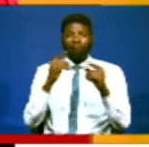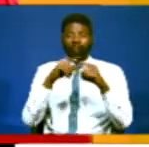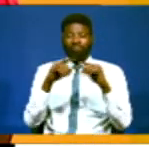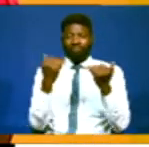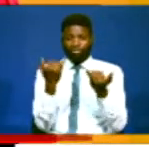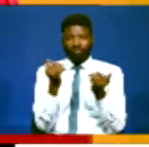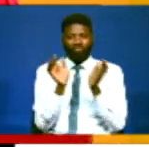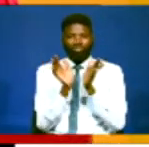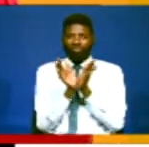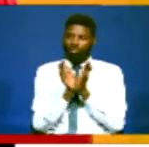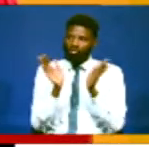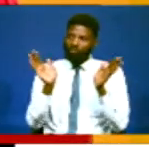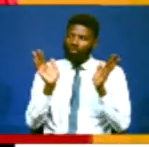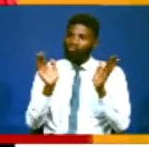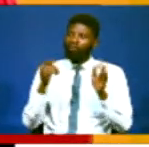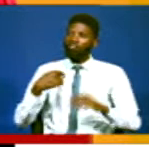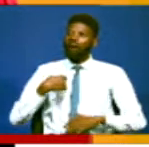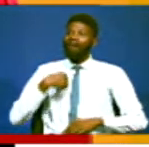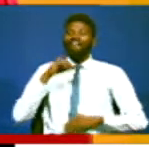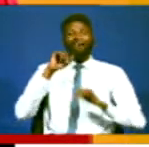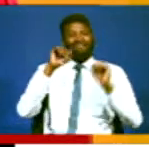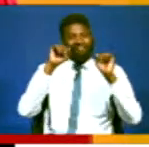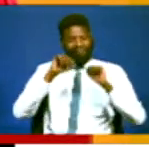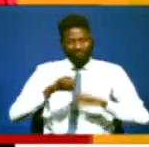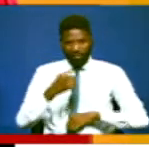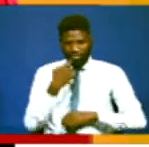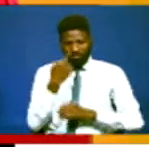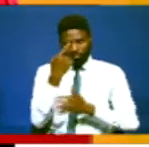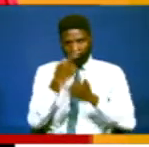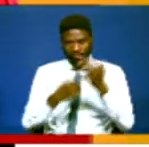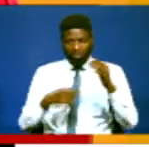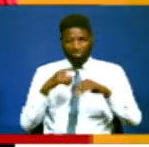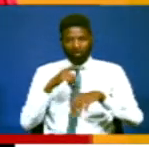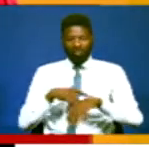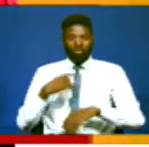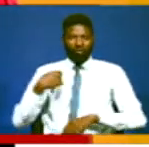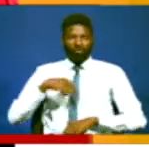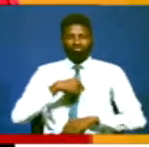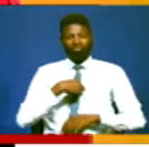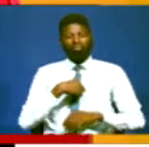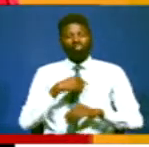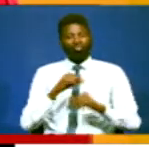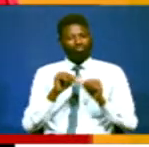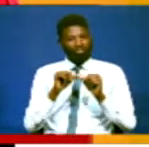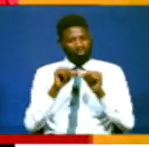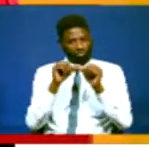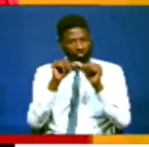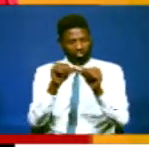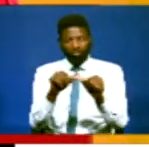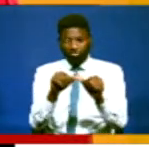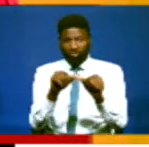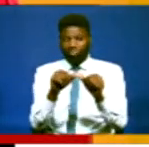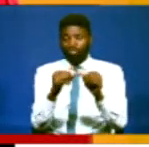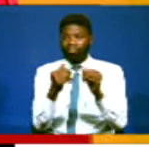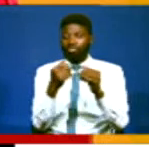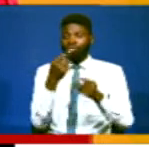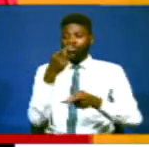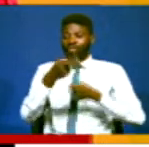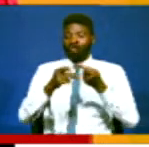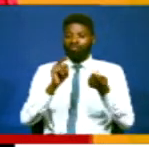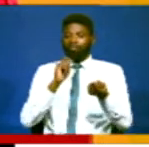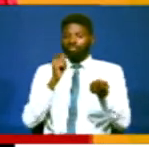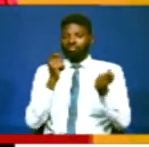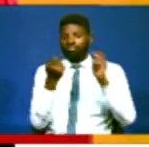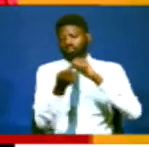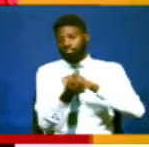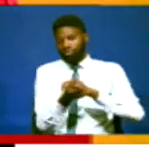kwamba kadiri tunavyosonga mbele kwenye mabadiliko haya, changamoto ndizo nyingi na serikali inastahili